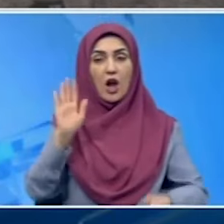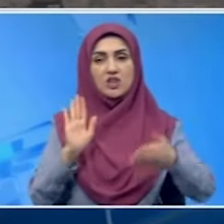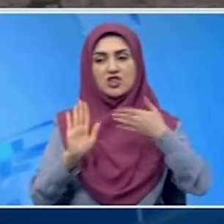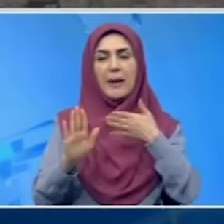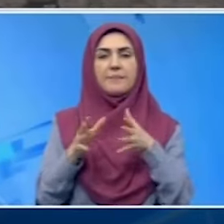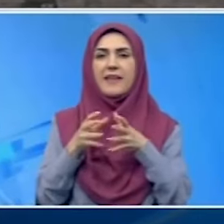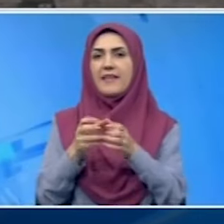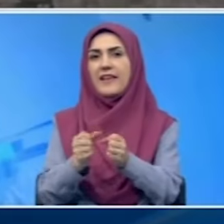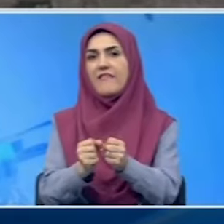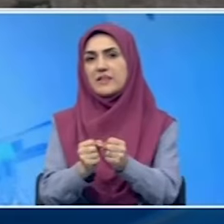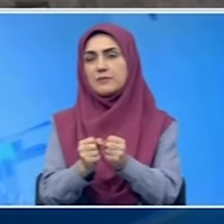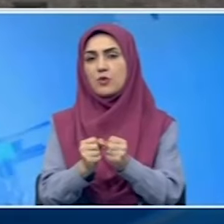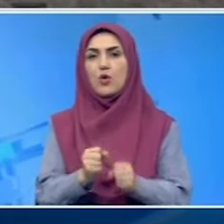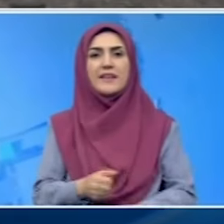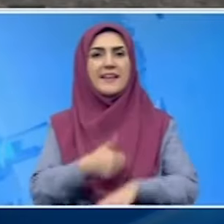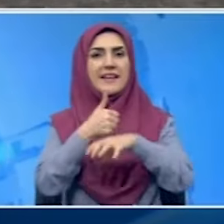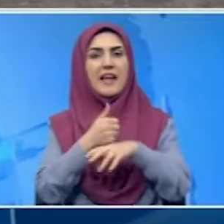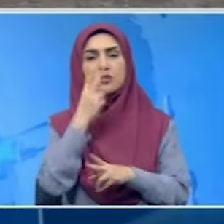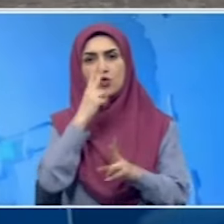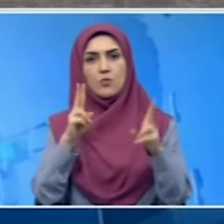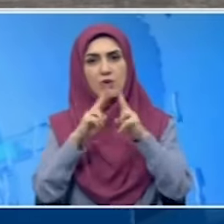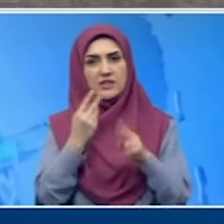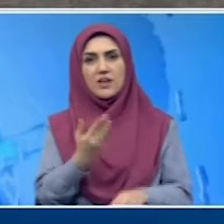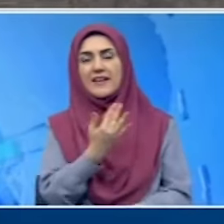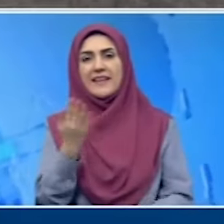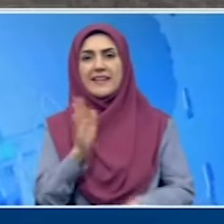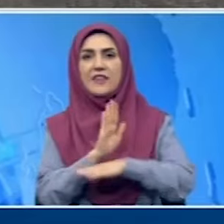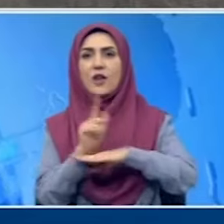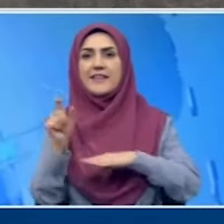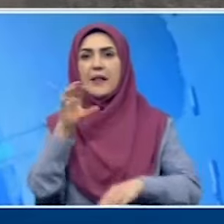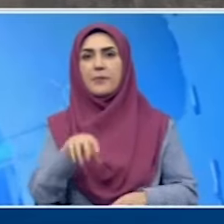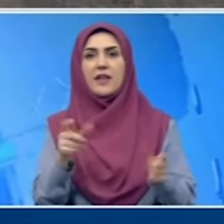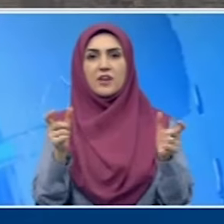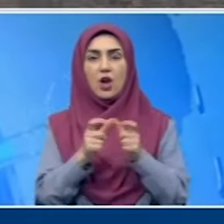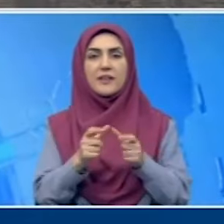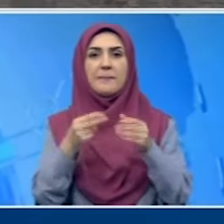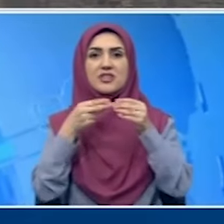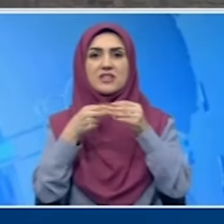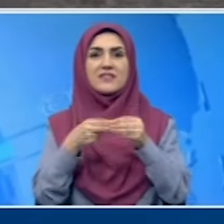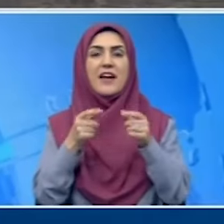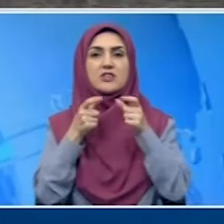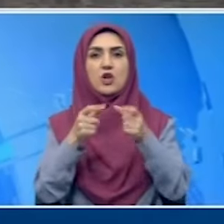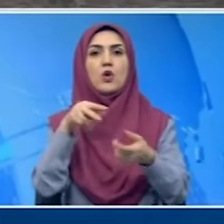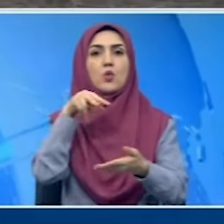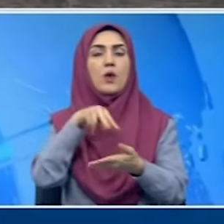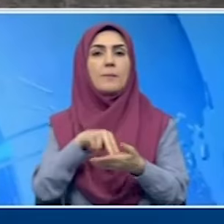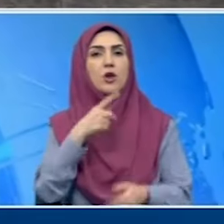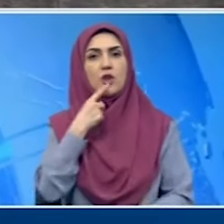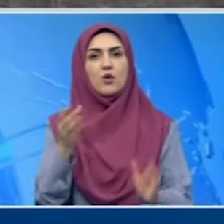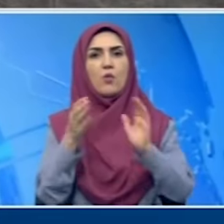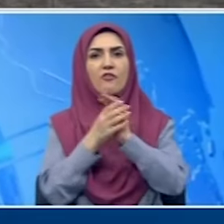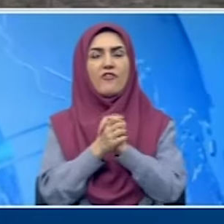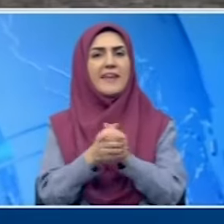و نیاز امروز و فردای کشور دانست. رئیس جمهور گفت جذب حداکثری افراد با سلایق